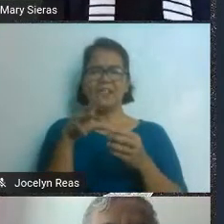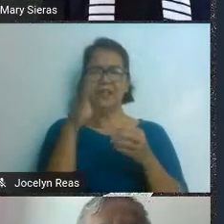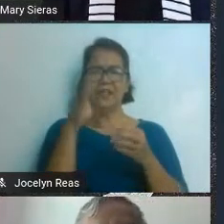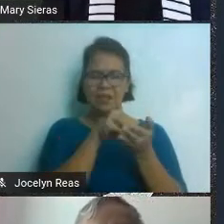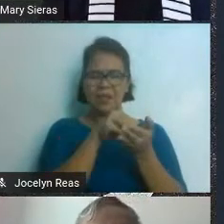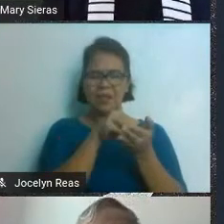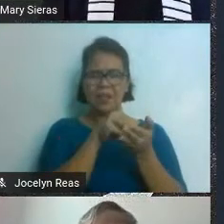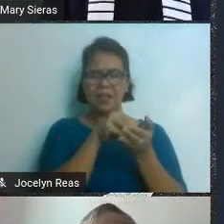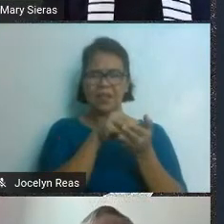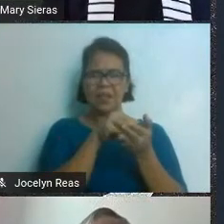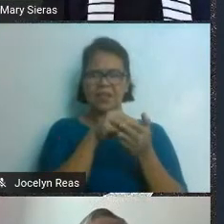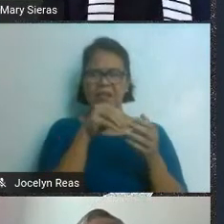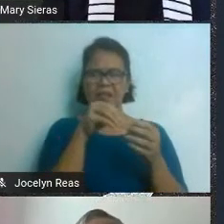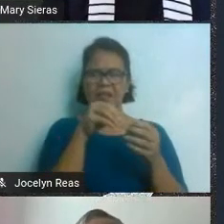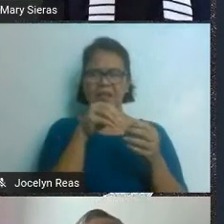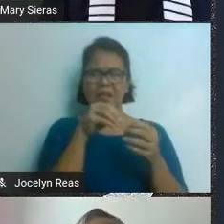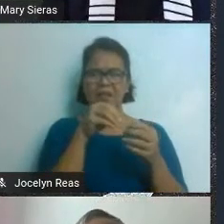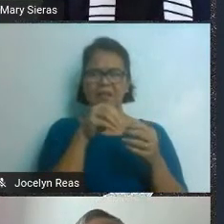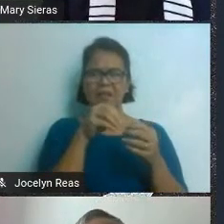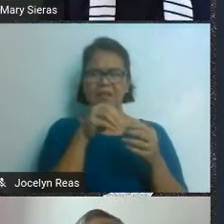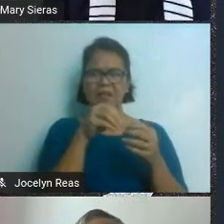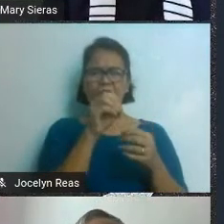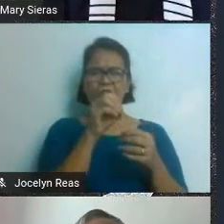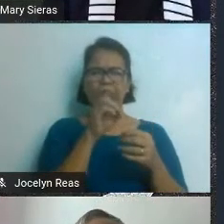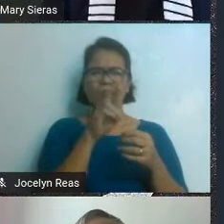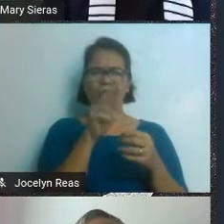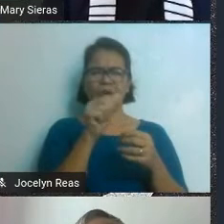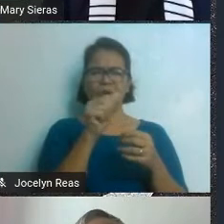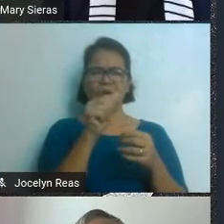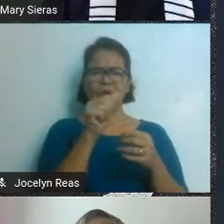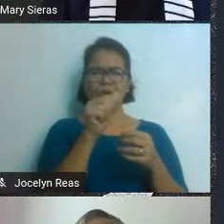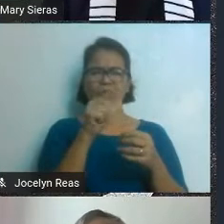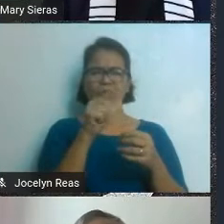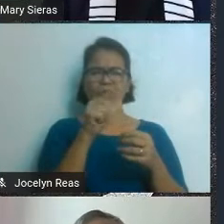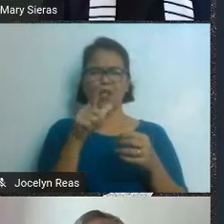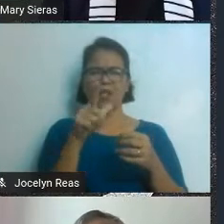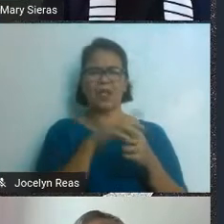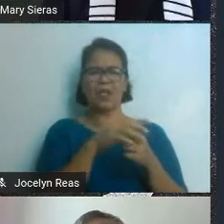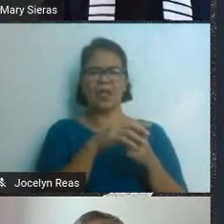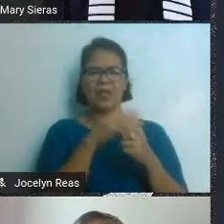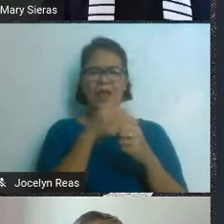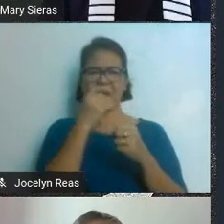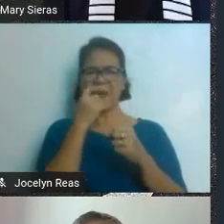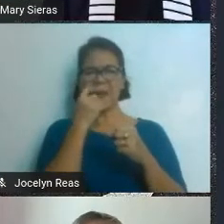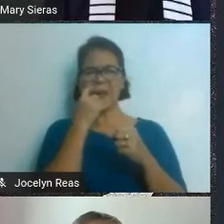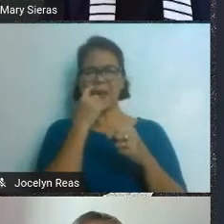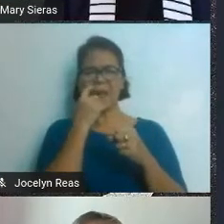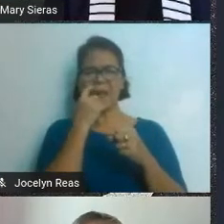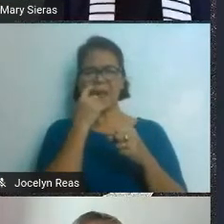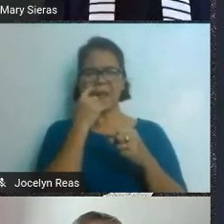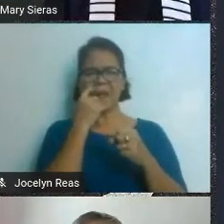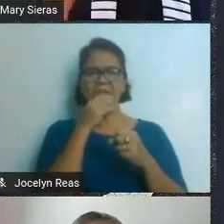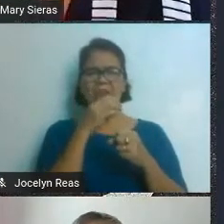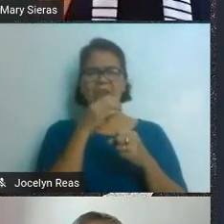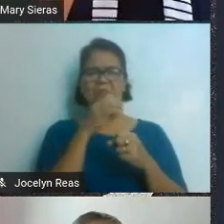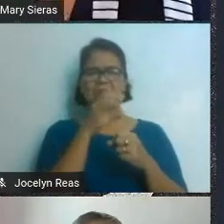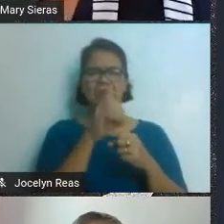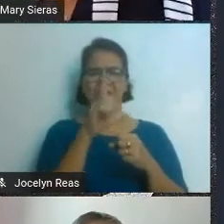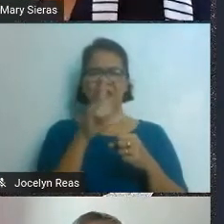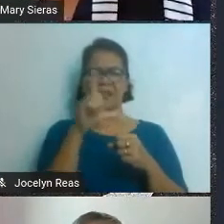oral kasi siya ay isang, I think siya ay isang English teacher, no? So sa DLL po ba daw dapat po ba daw